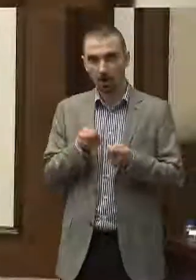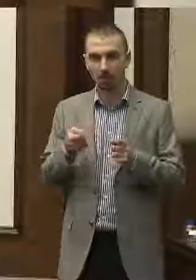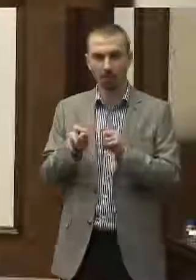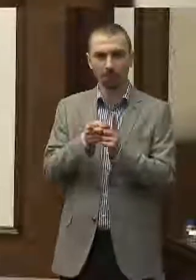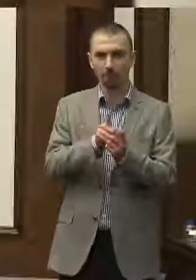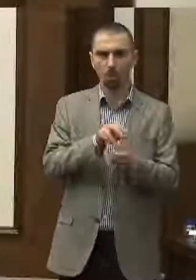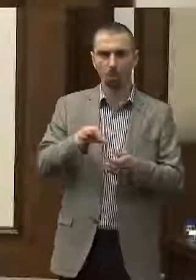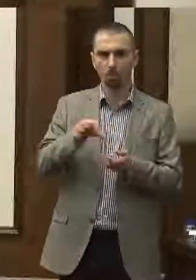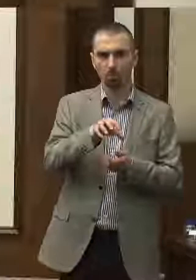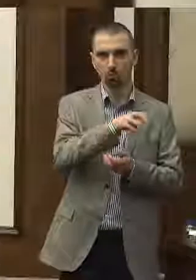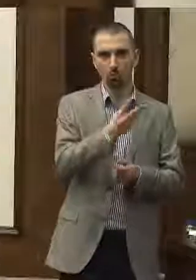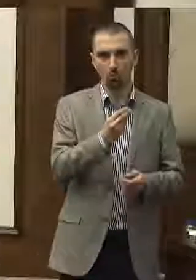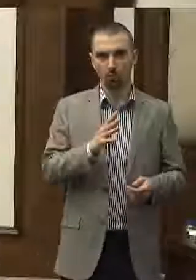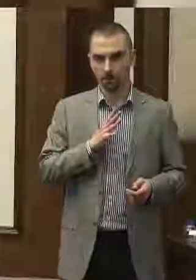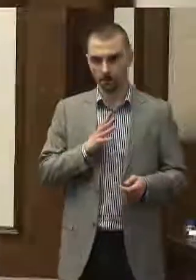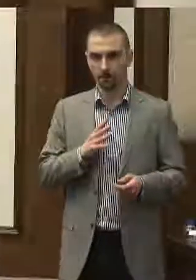kuruluşlar da var.